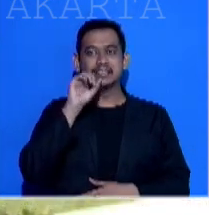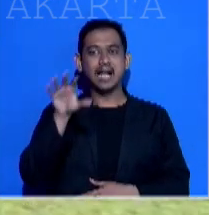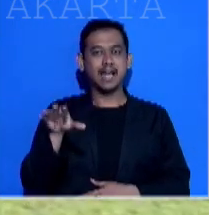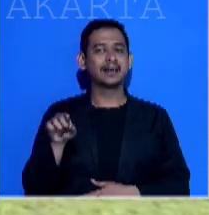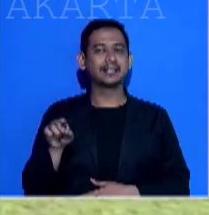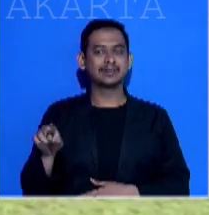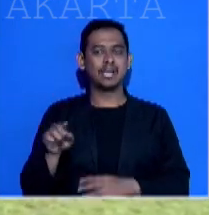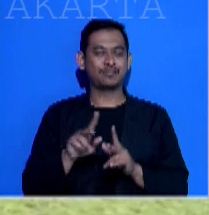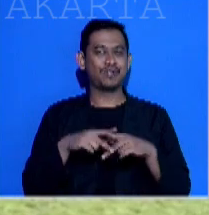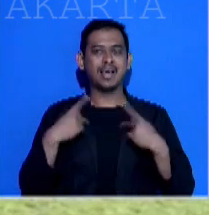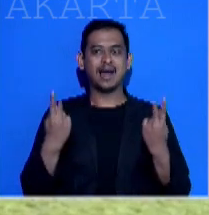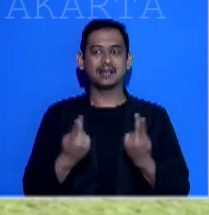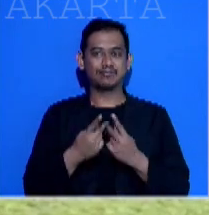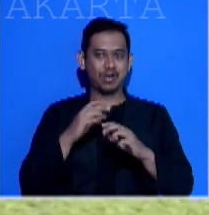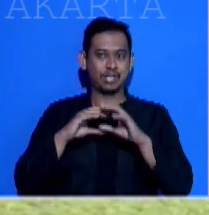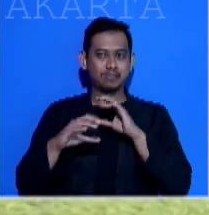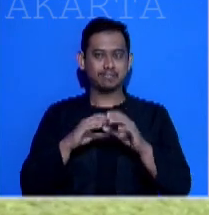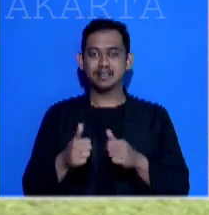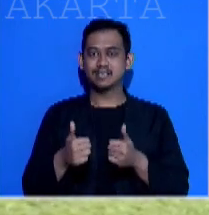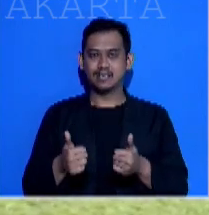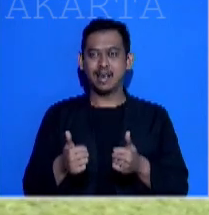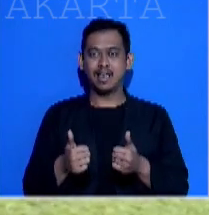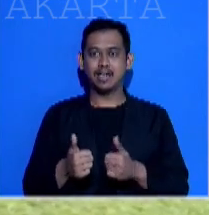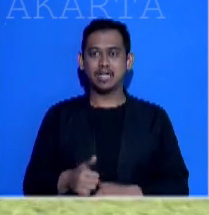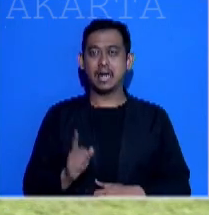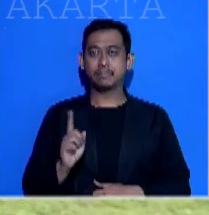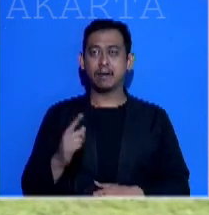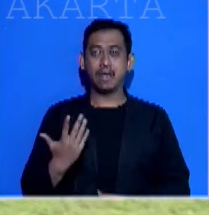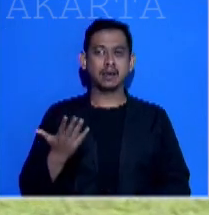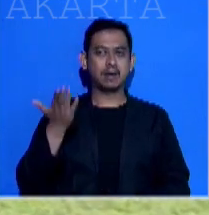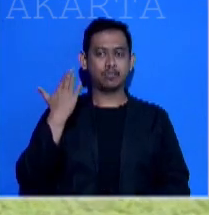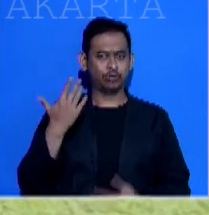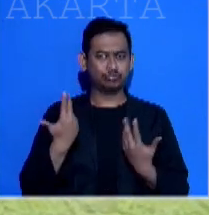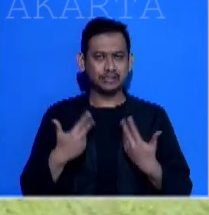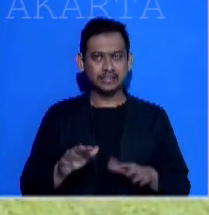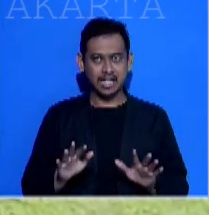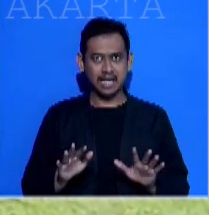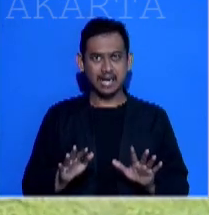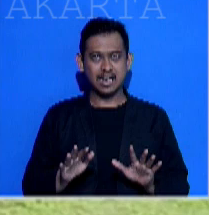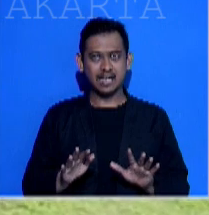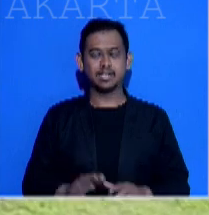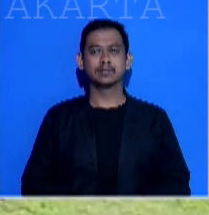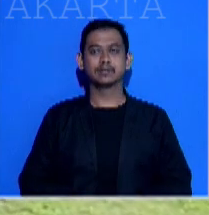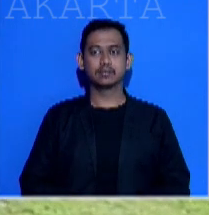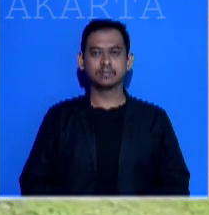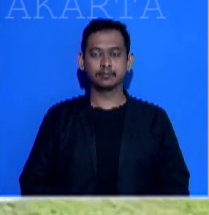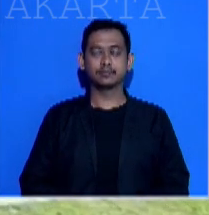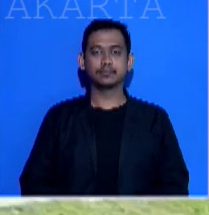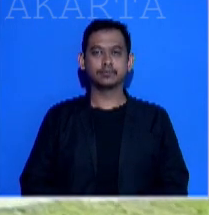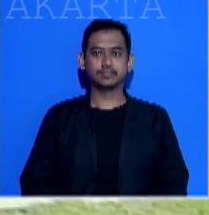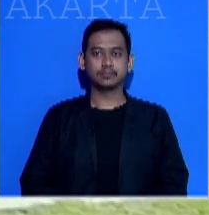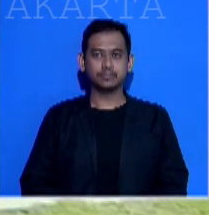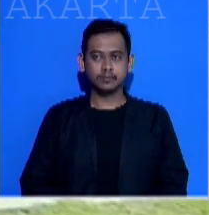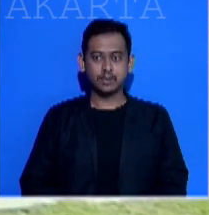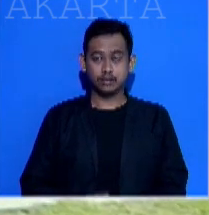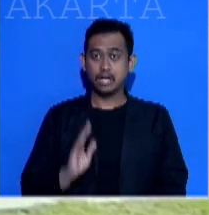kepada keluarga. Besok, karena kebetulan kemarin kami sudah menghubungi Diksu, ternyata sudah penuh, kemudian baru besok mereka